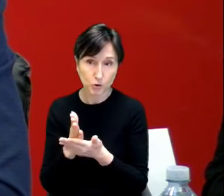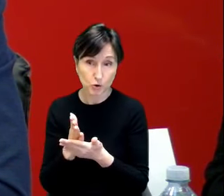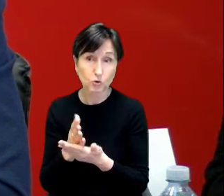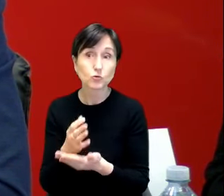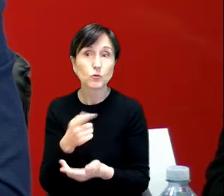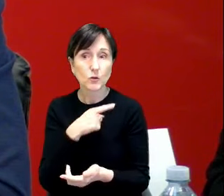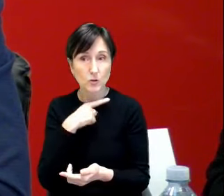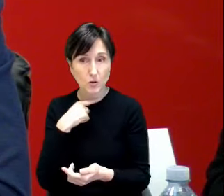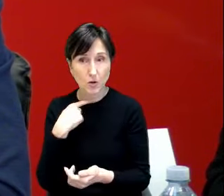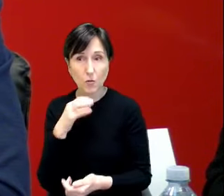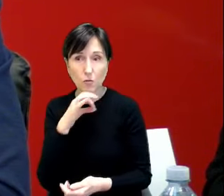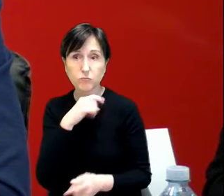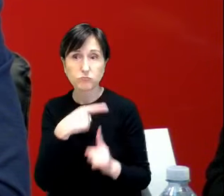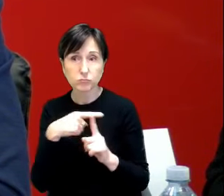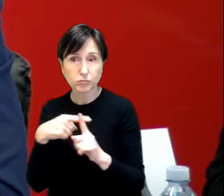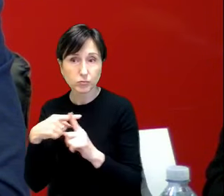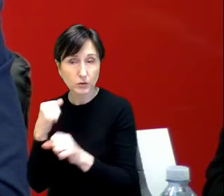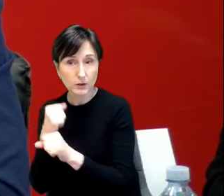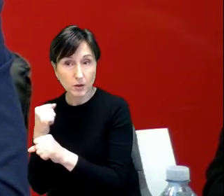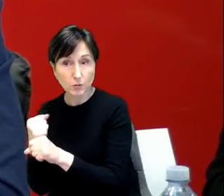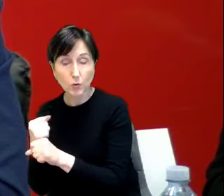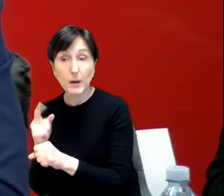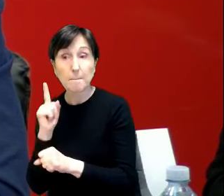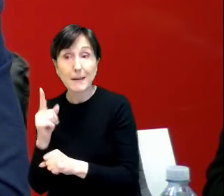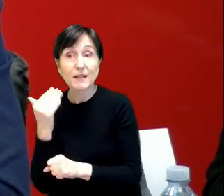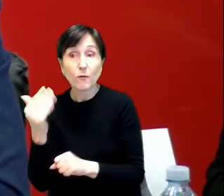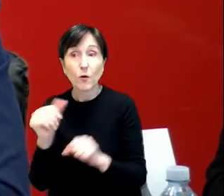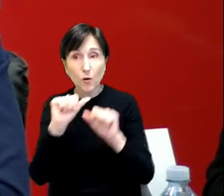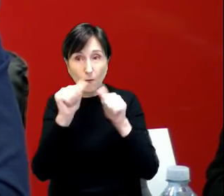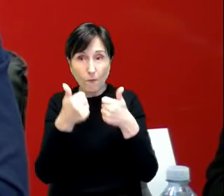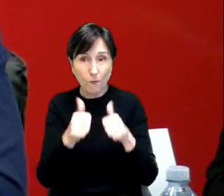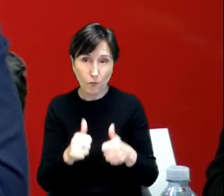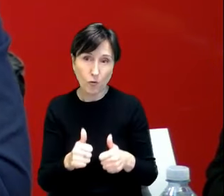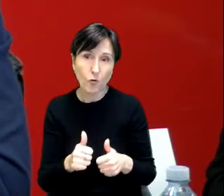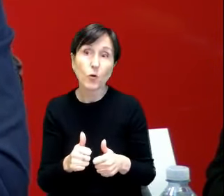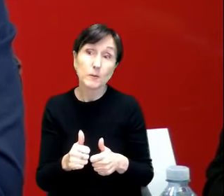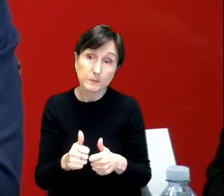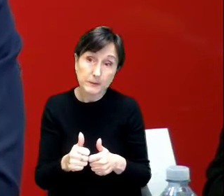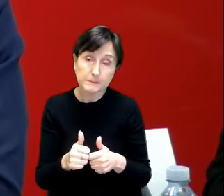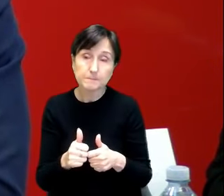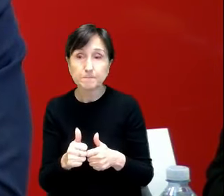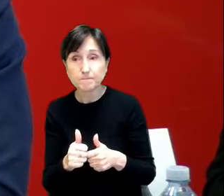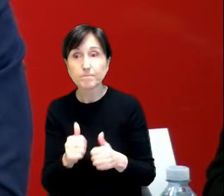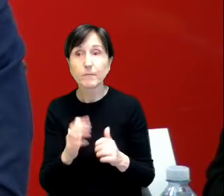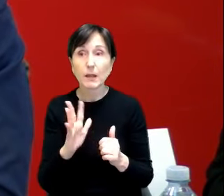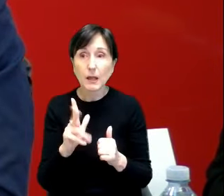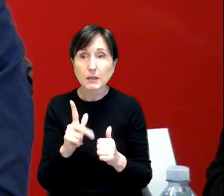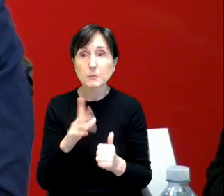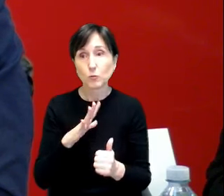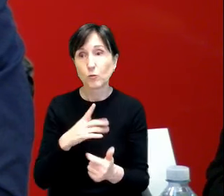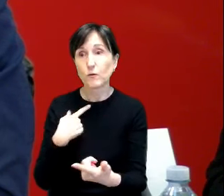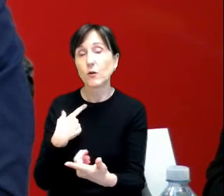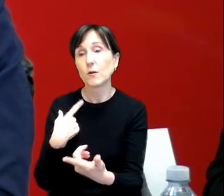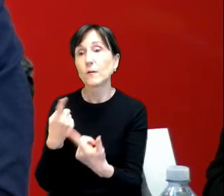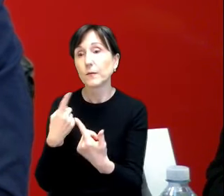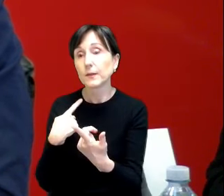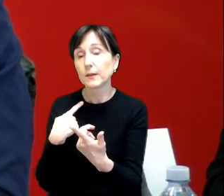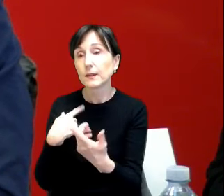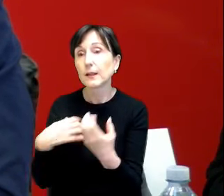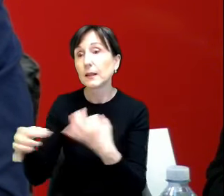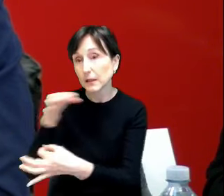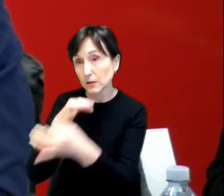gal yra klausimas tiesiog kaip jis tą daro formma mes ne kartą su juo esam diskutavę apie tai bet galiu pasakyti kad